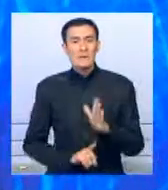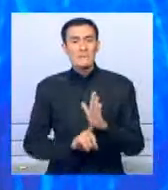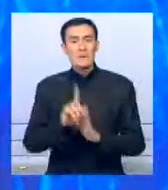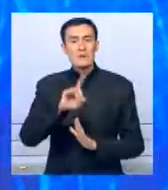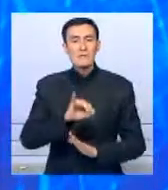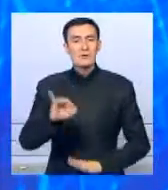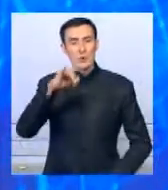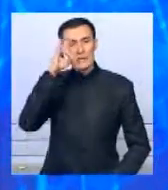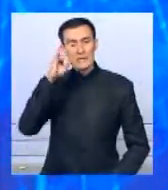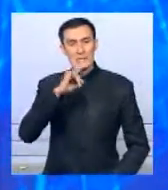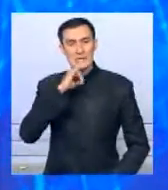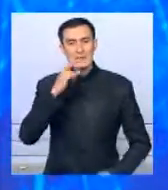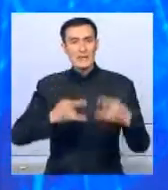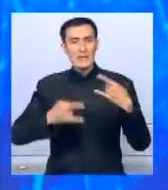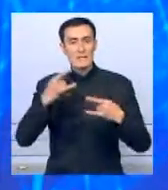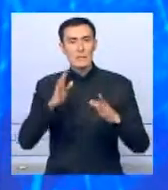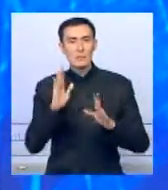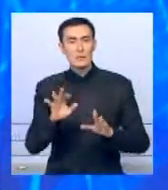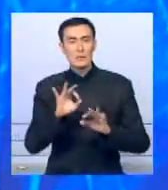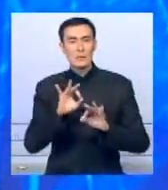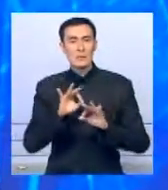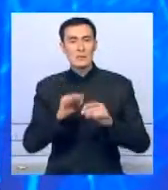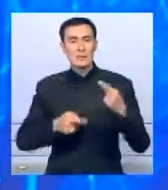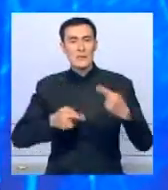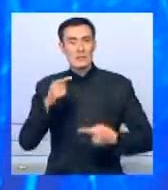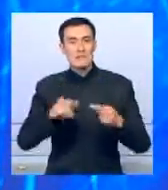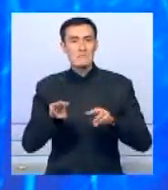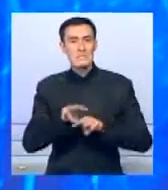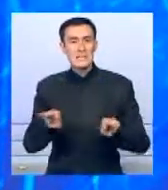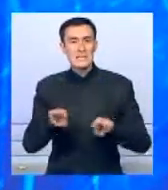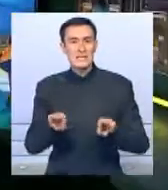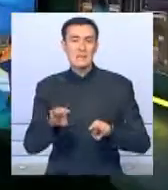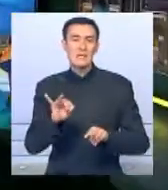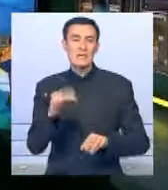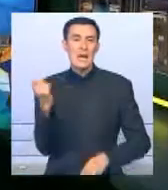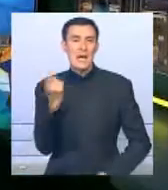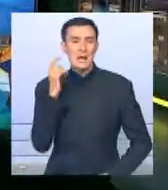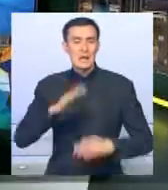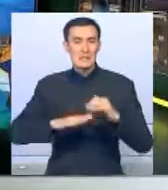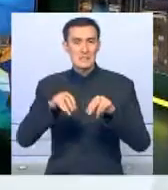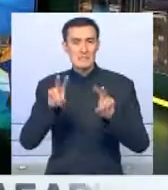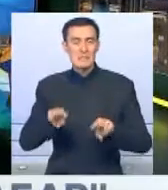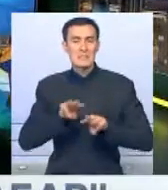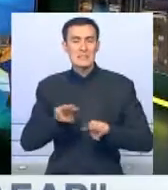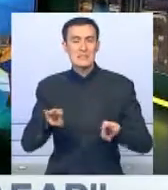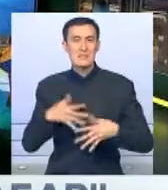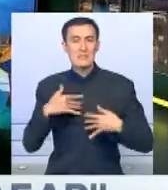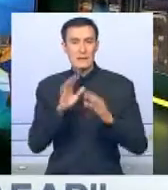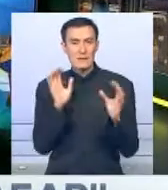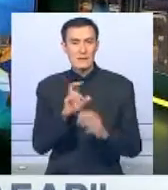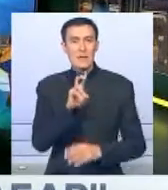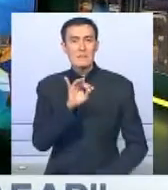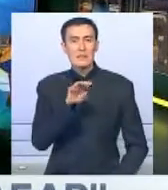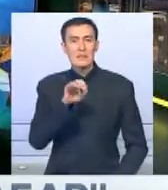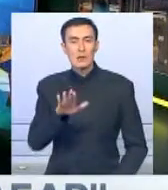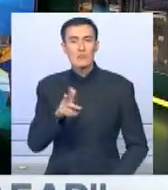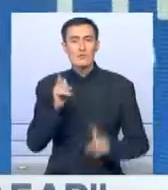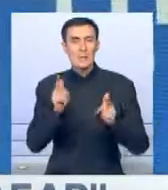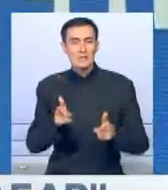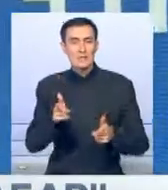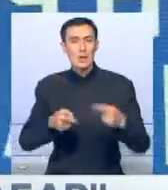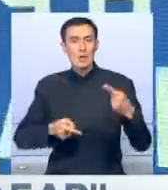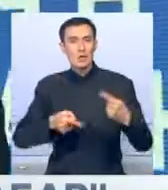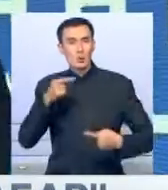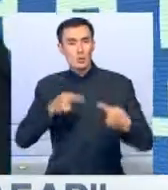Впервые в истории казахстанского телевидения пройдут теледебаты между министром и экономистом. Глава Минздрава Ельжан Біртанов согласился на